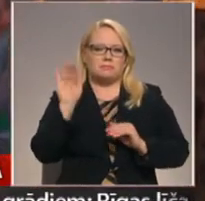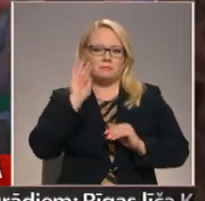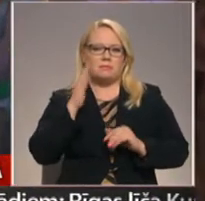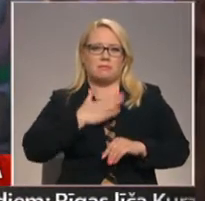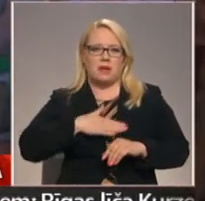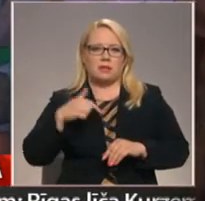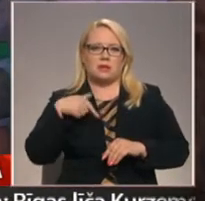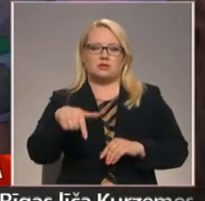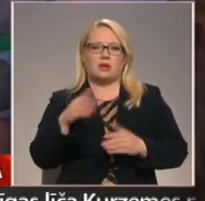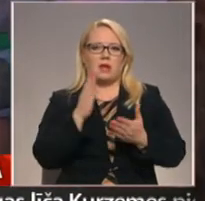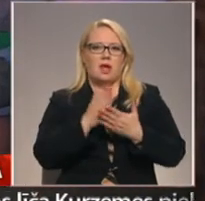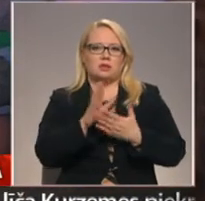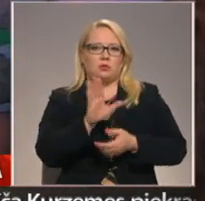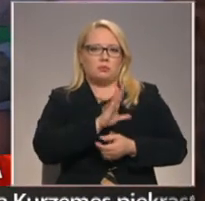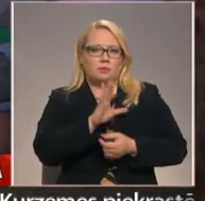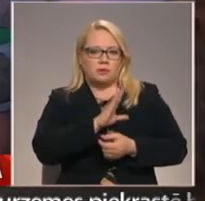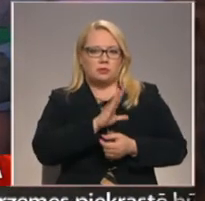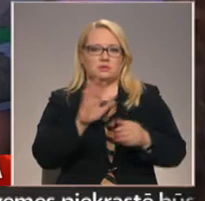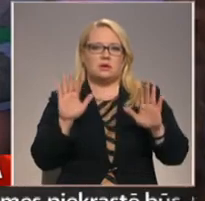esmu šeit bejusi, bet...